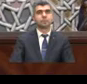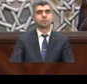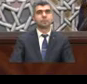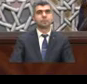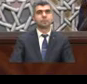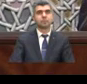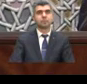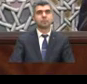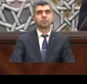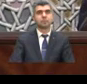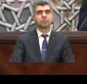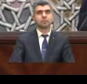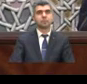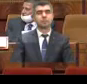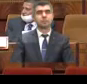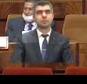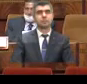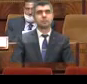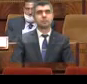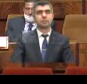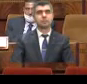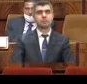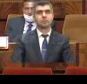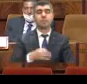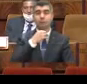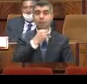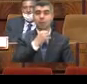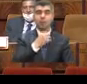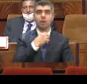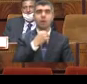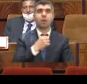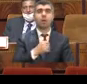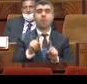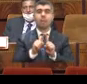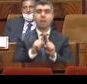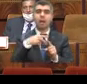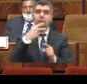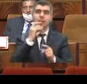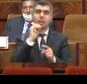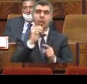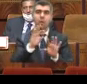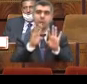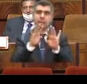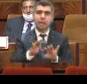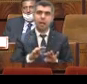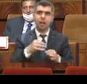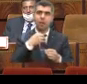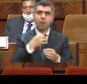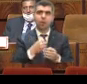باختصار. سيد الرئيس، حنا كنطلبوا بحقنا يتضمن كلامنا في التقرير وفي ملخص التقرير، هذا